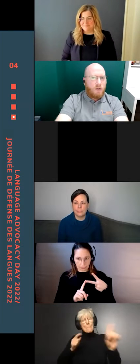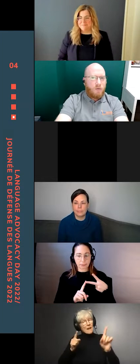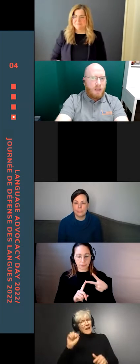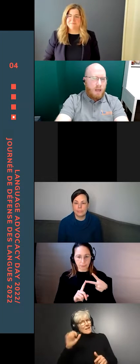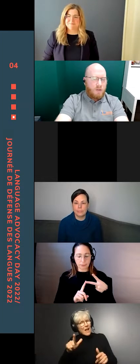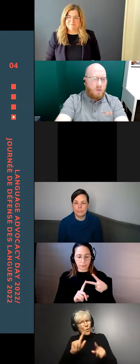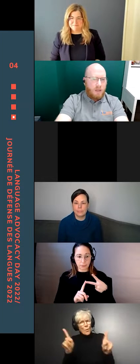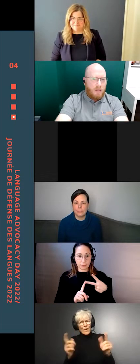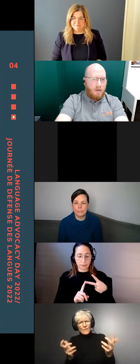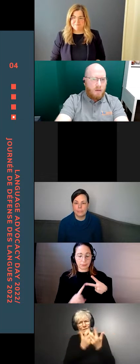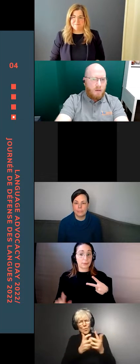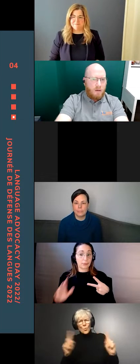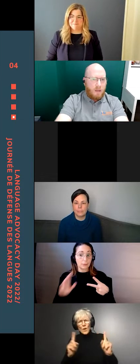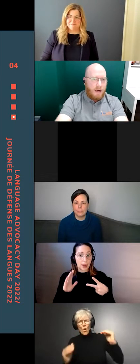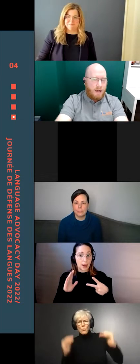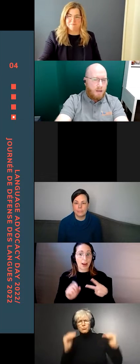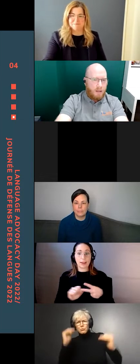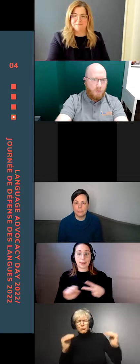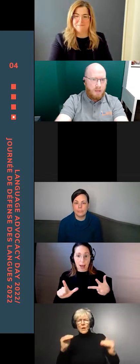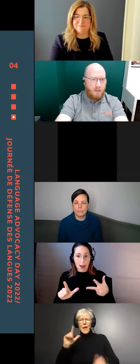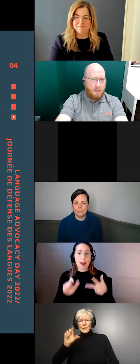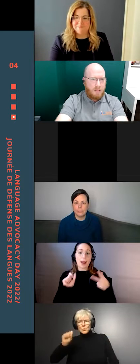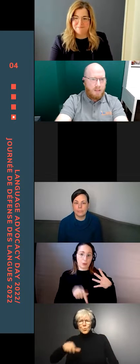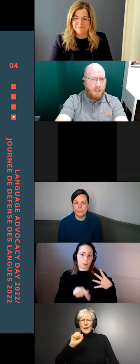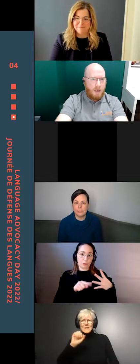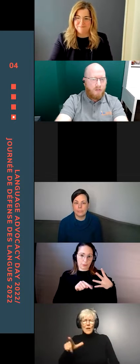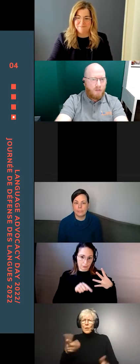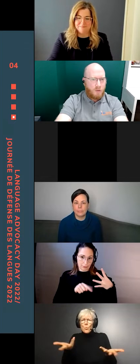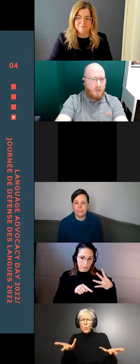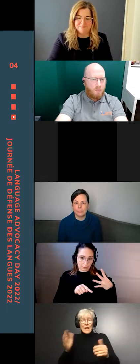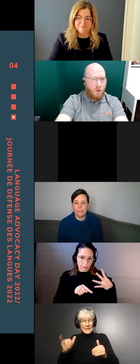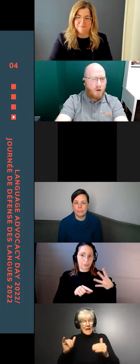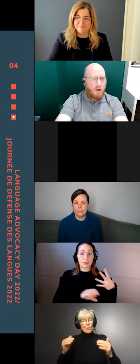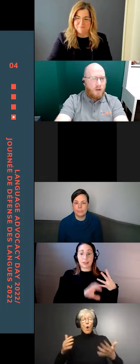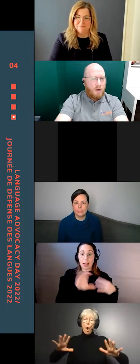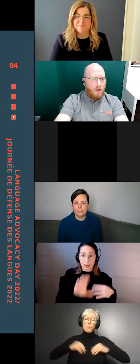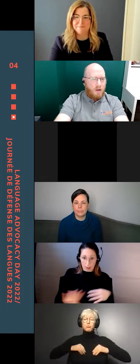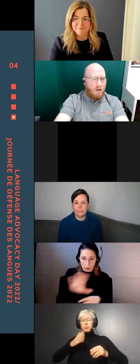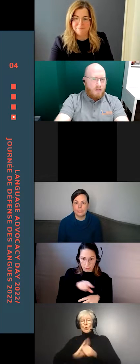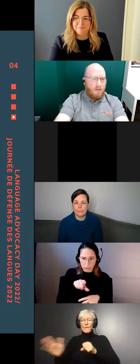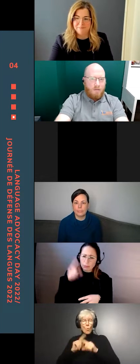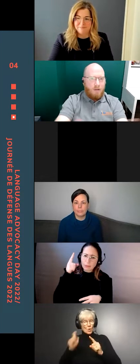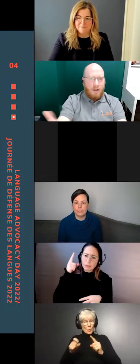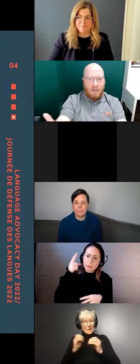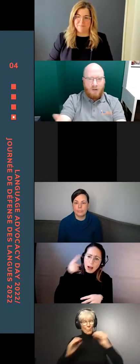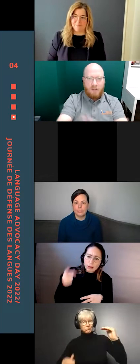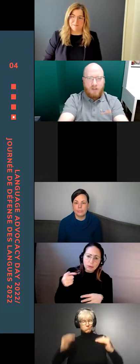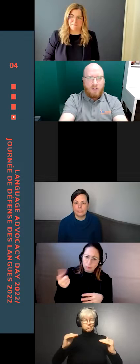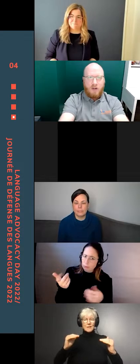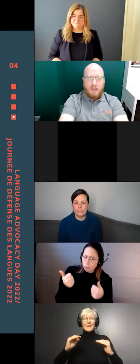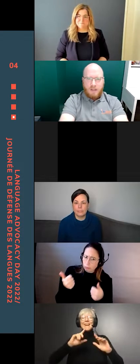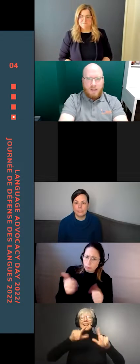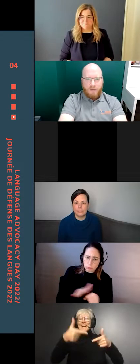français, sort of level is ASL and LSQ. mais au niveau du ASL et de l'ASQ, qui sont parlées au Canada,